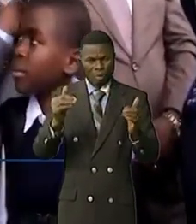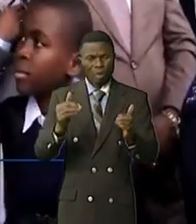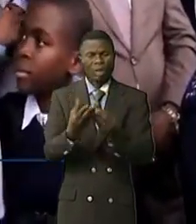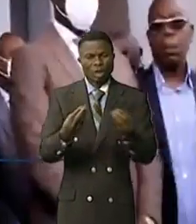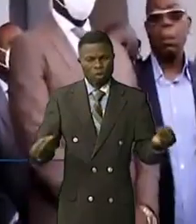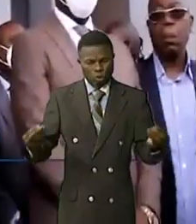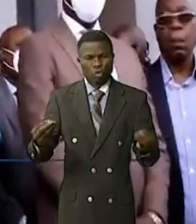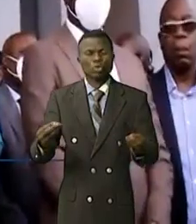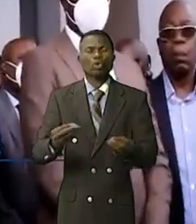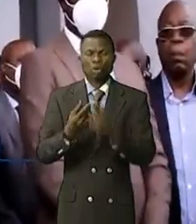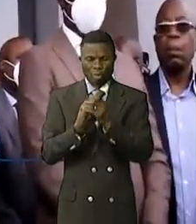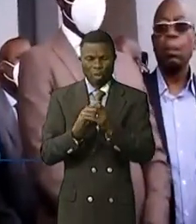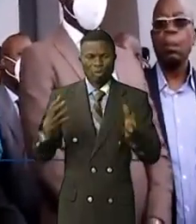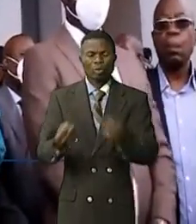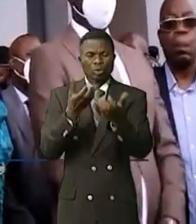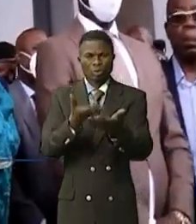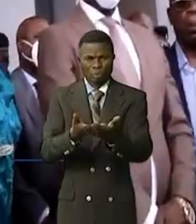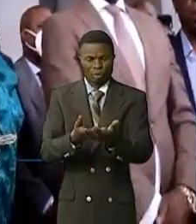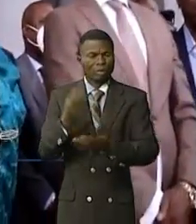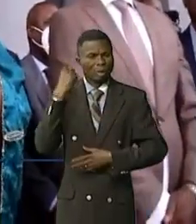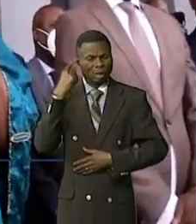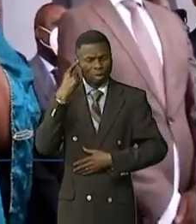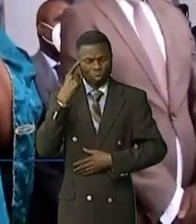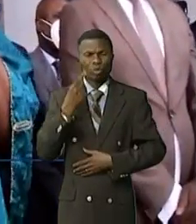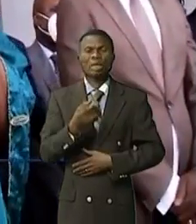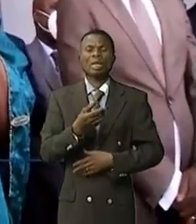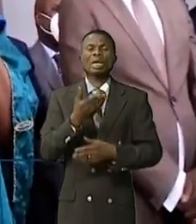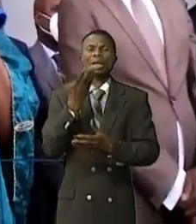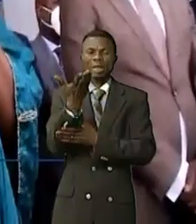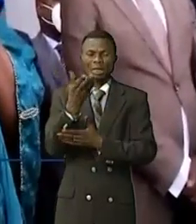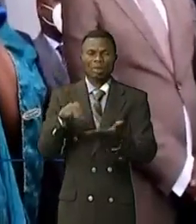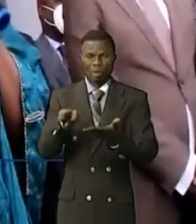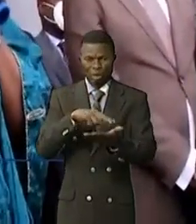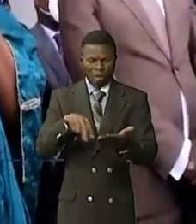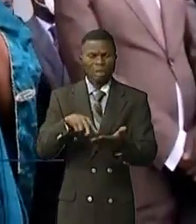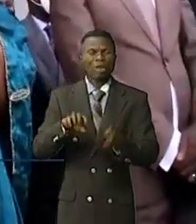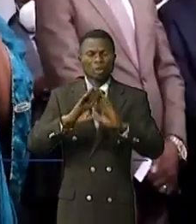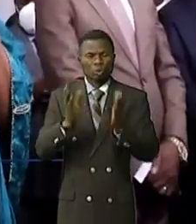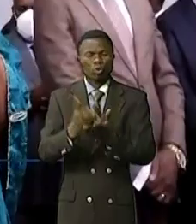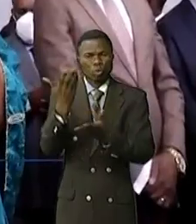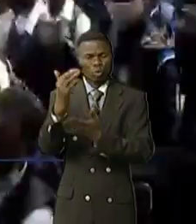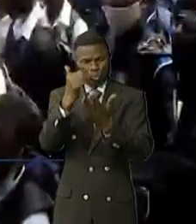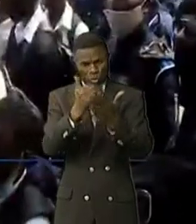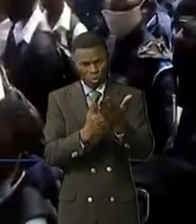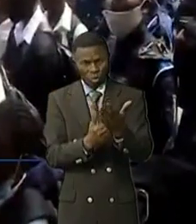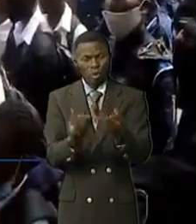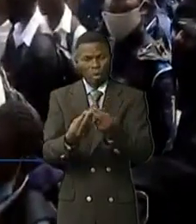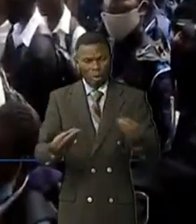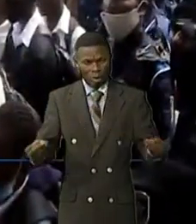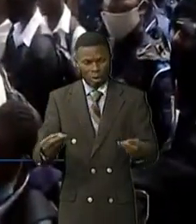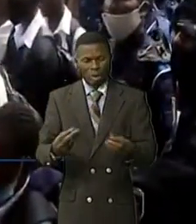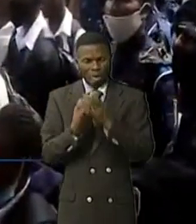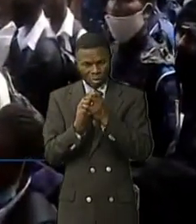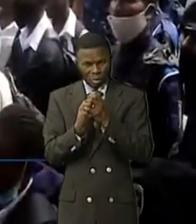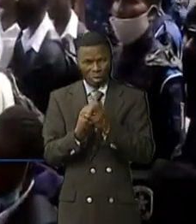dossier. J'ai suivi votre mot, j'ai suivi vos revendications. Les solutions sont en train de